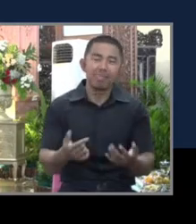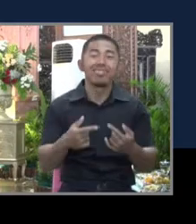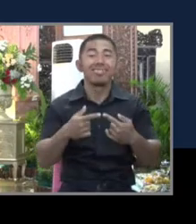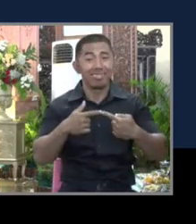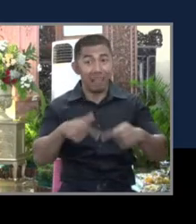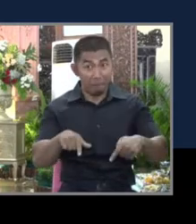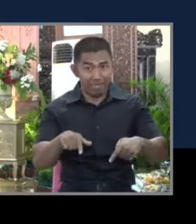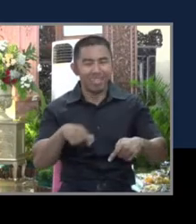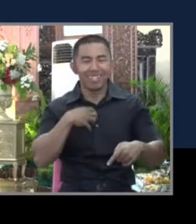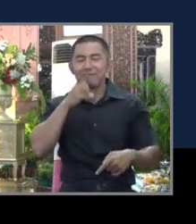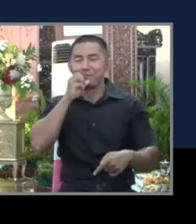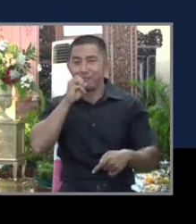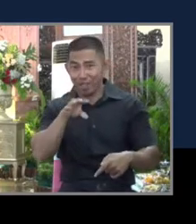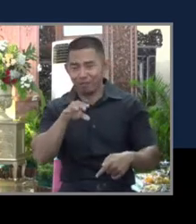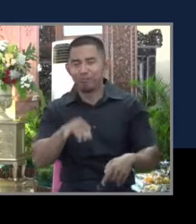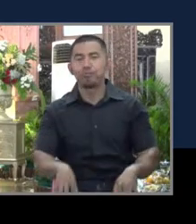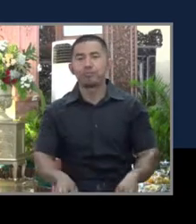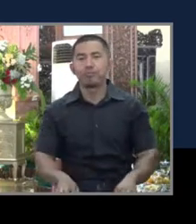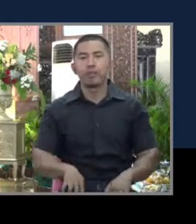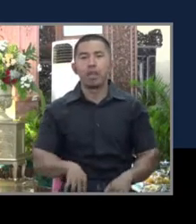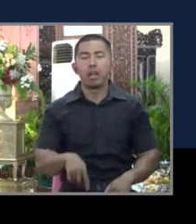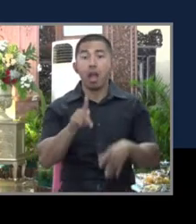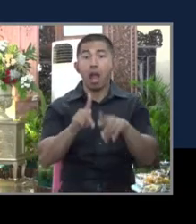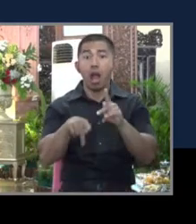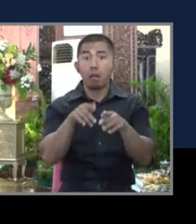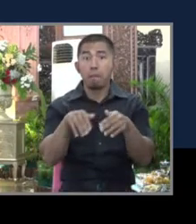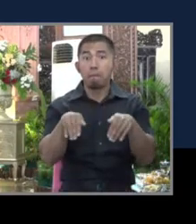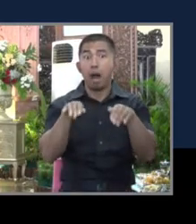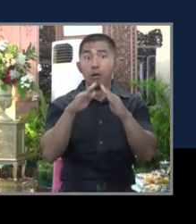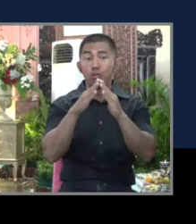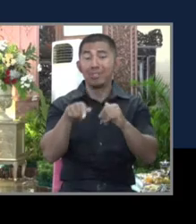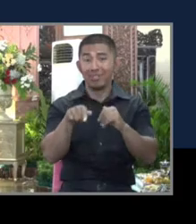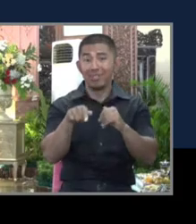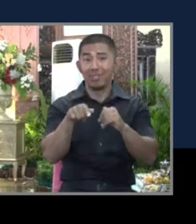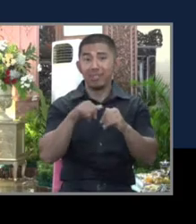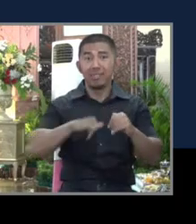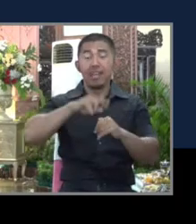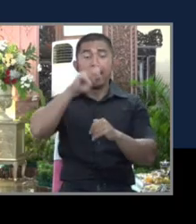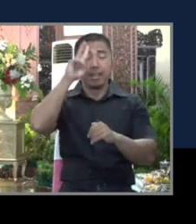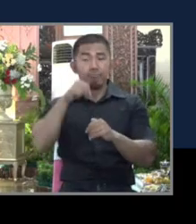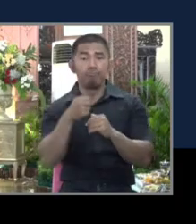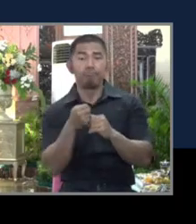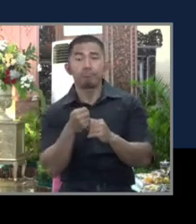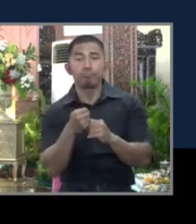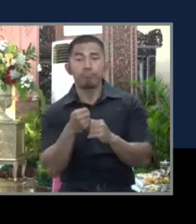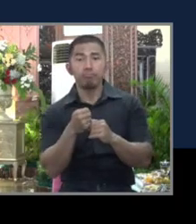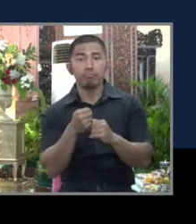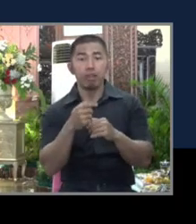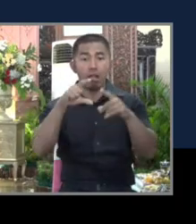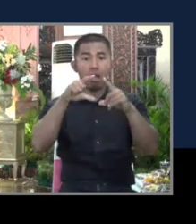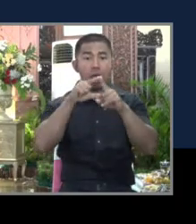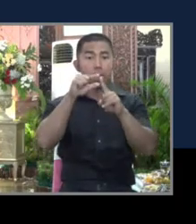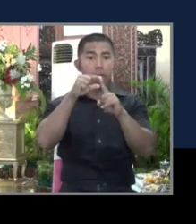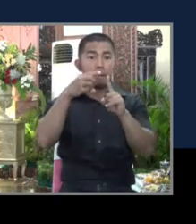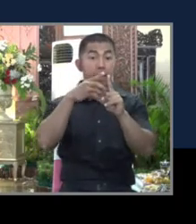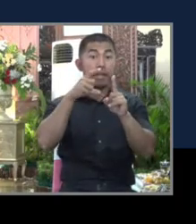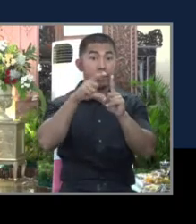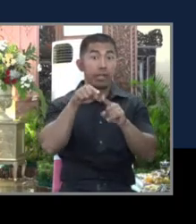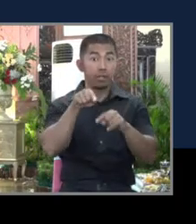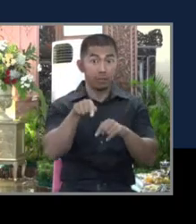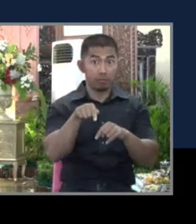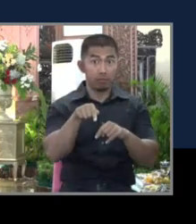kasih clue. Apakah ketika membangun kita hanya menggunakan APBD